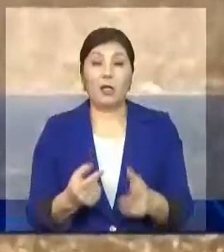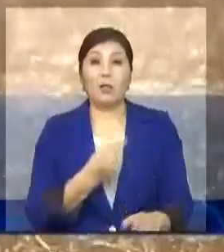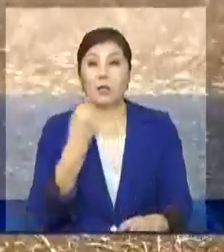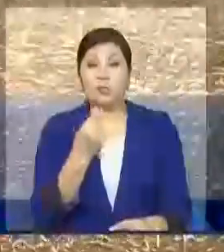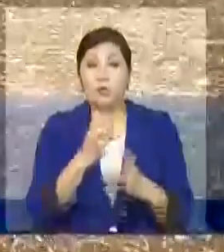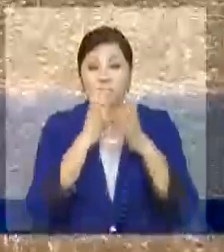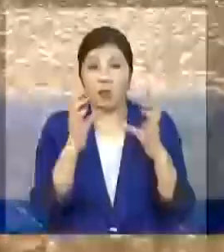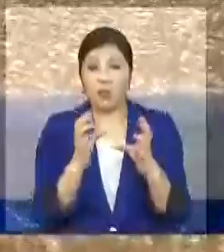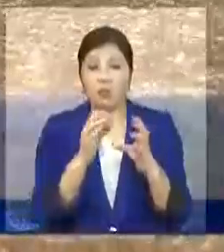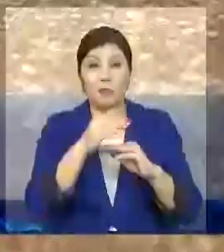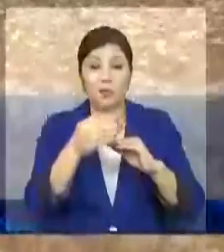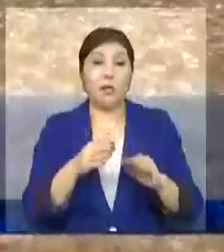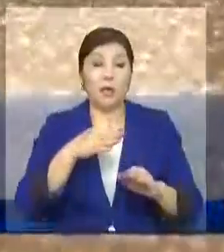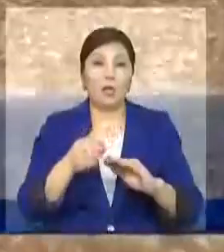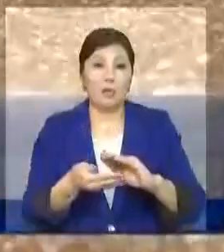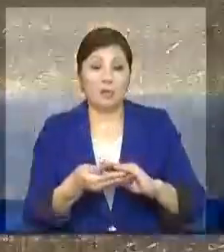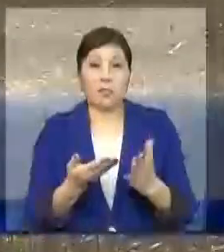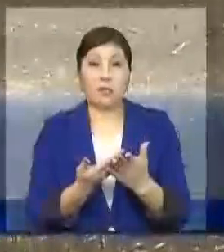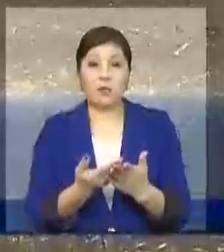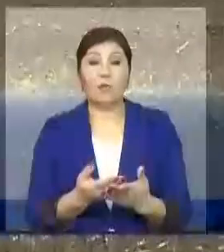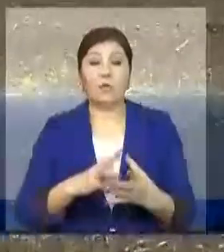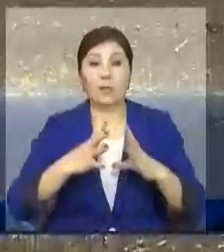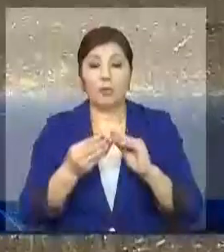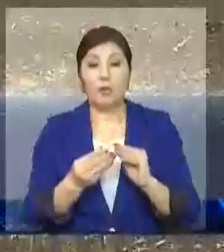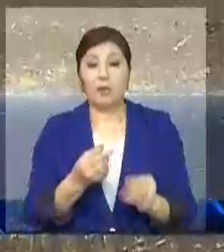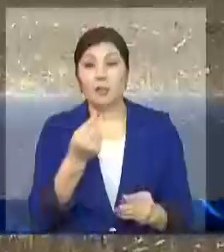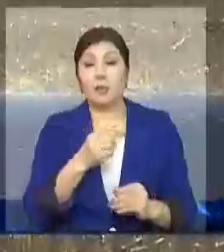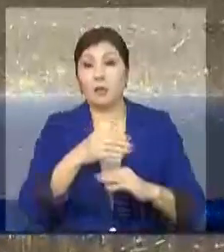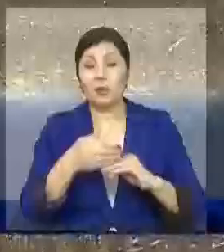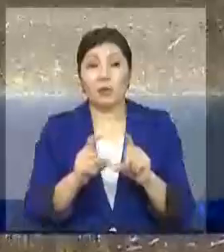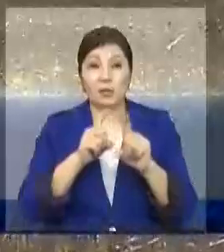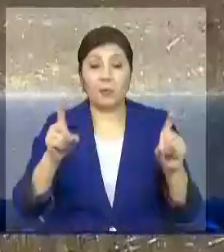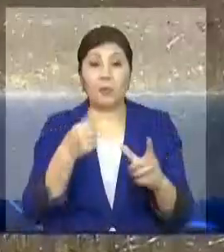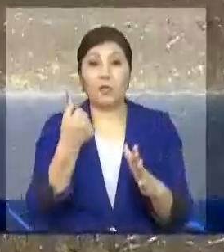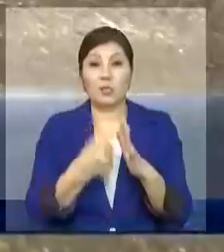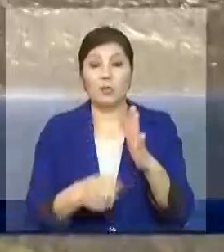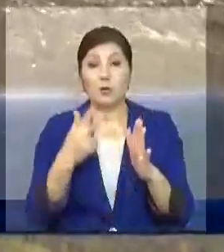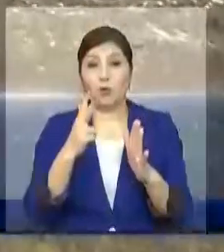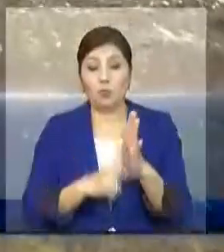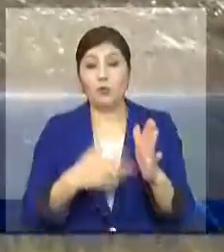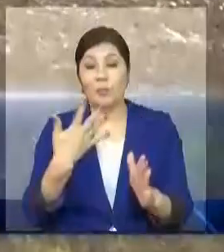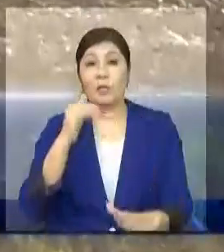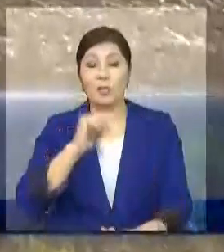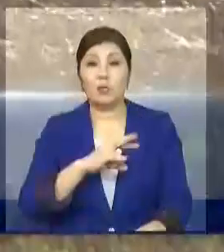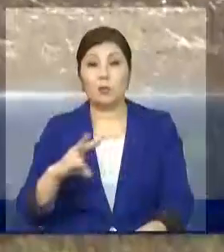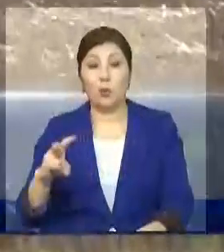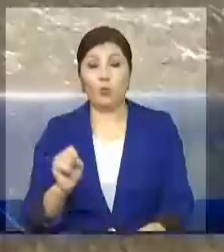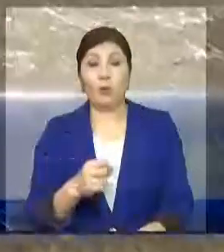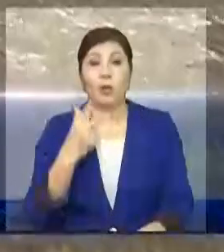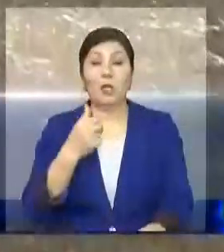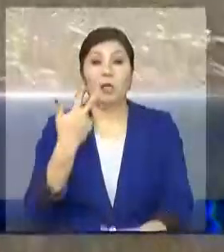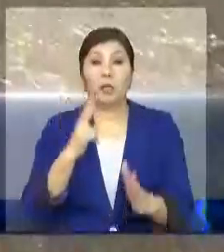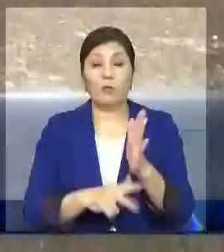зернохранилищ и хлебоприемных предприятий. К слову, общая вместимость зернохранилищ по региону превышает 685 тысяч тонн, в том числе